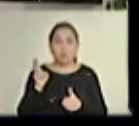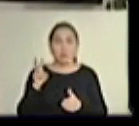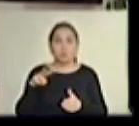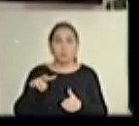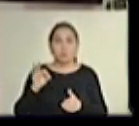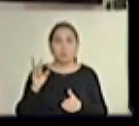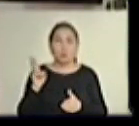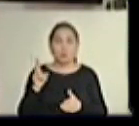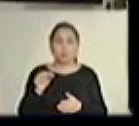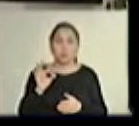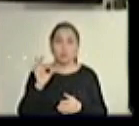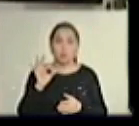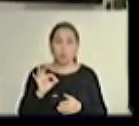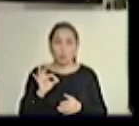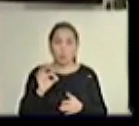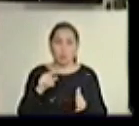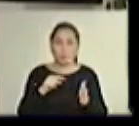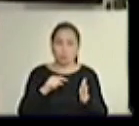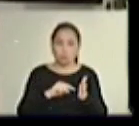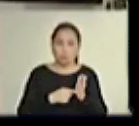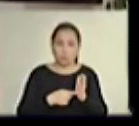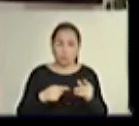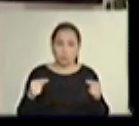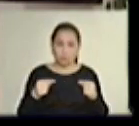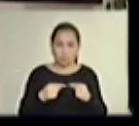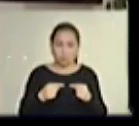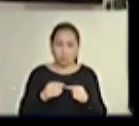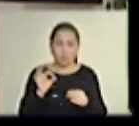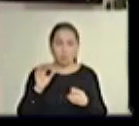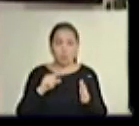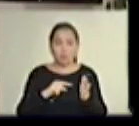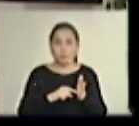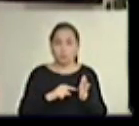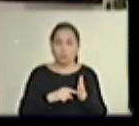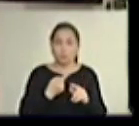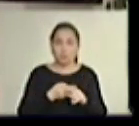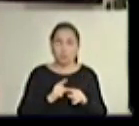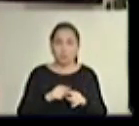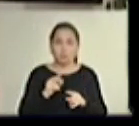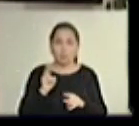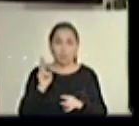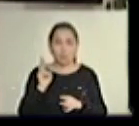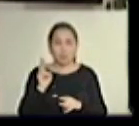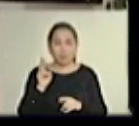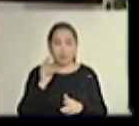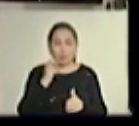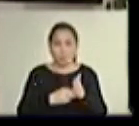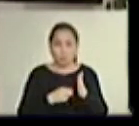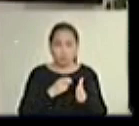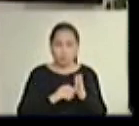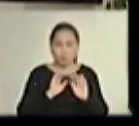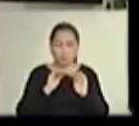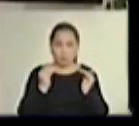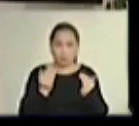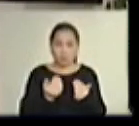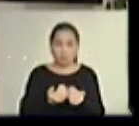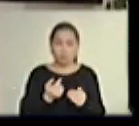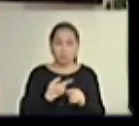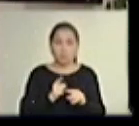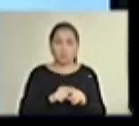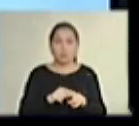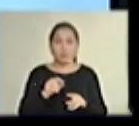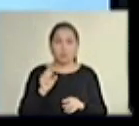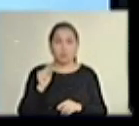o'qi O nuqtaga to'g'ri keladi. E'tibor bering, O nuqta bu ko'char blokning aylanish o'qi va